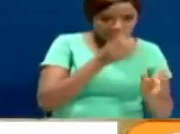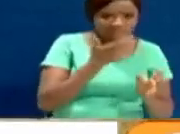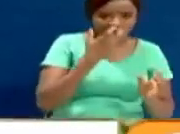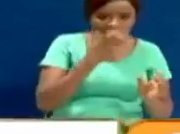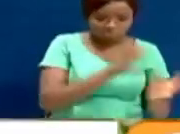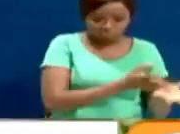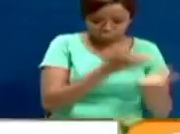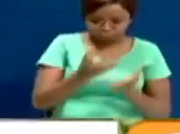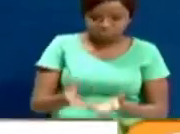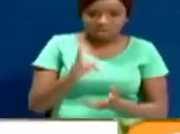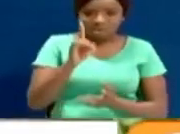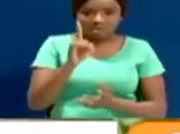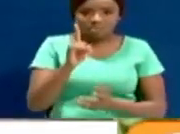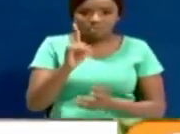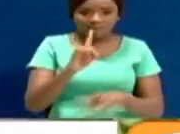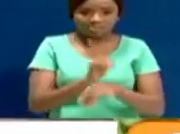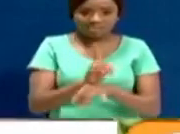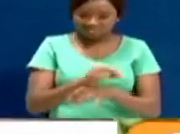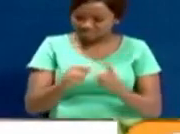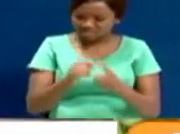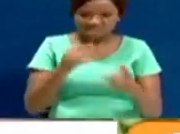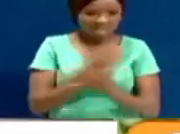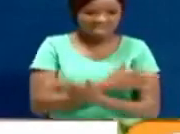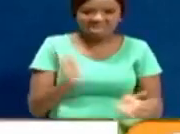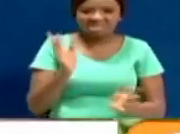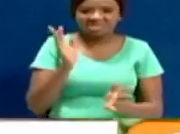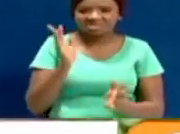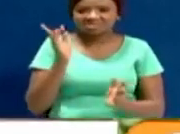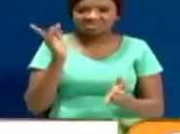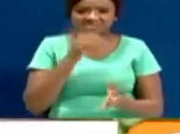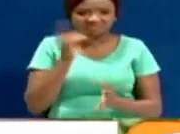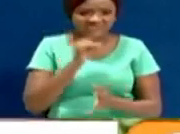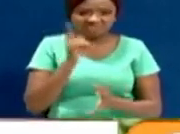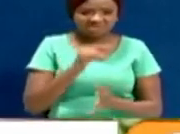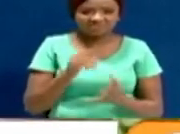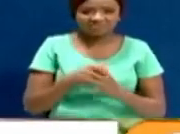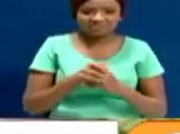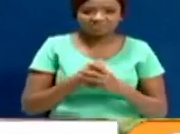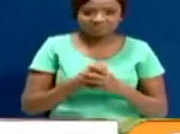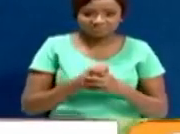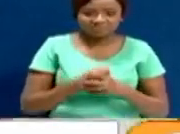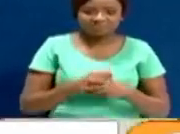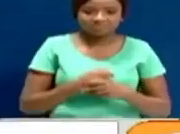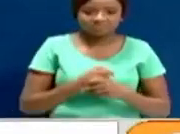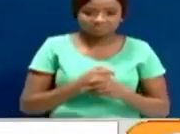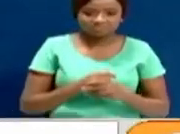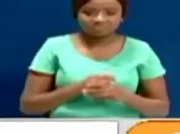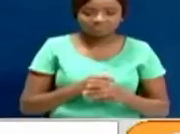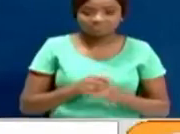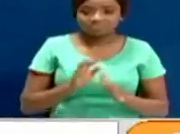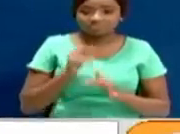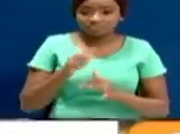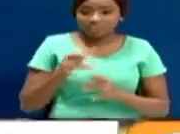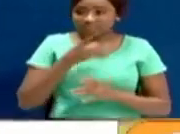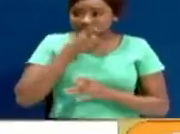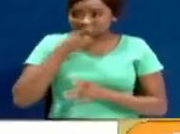for a minute. It will kill any germs or any other product that came with it from the rearing site. Baadaye